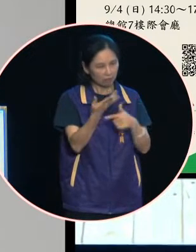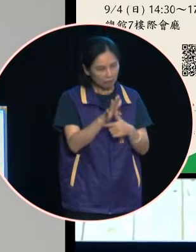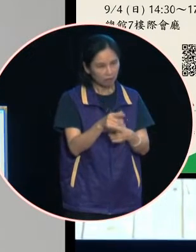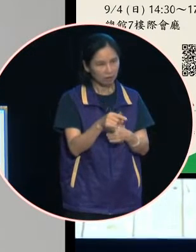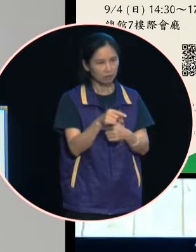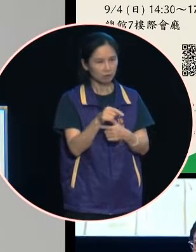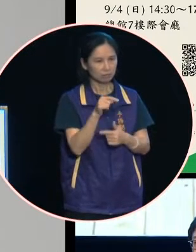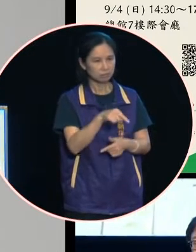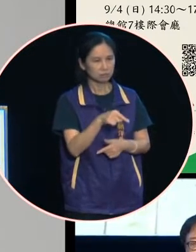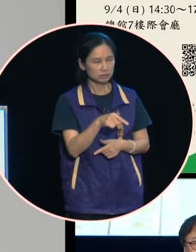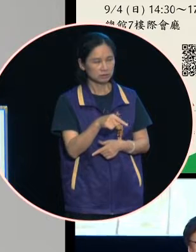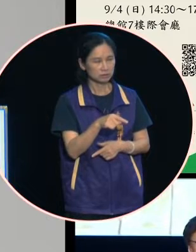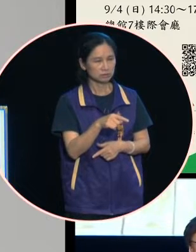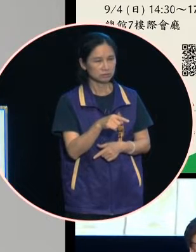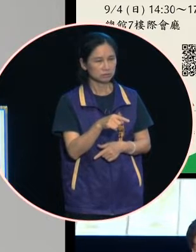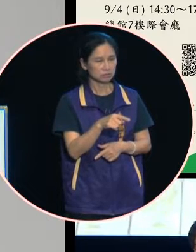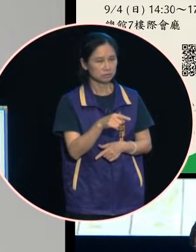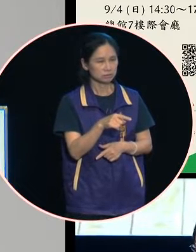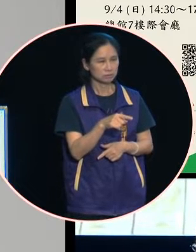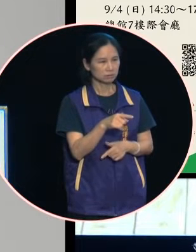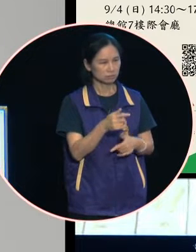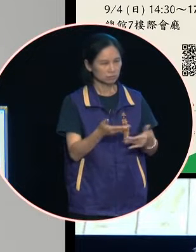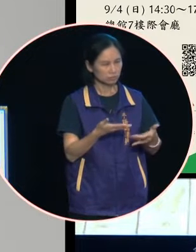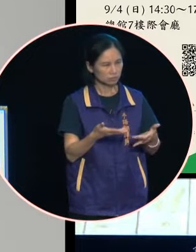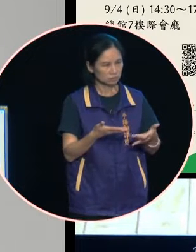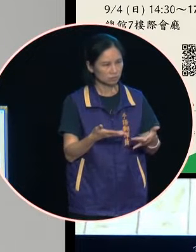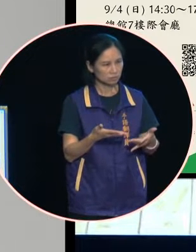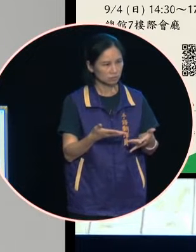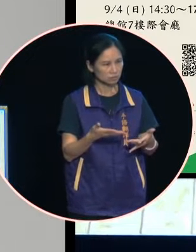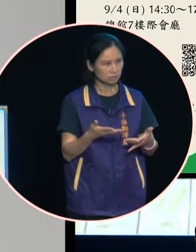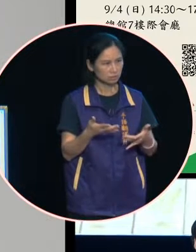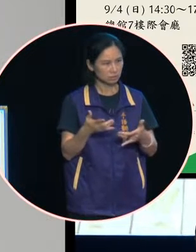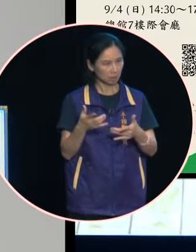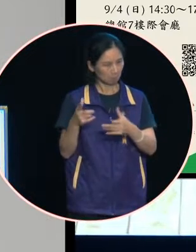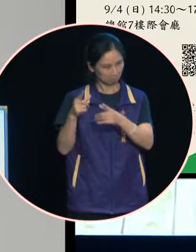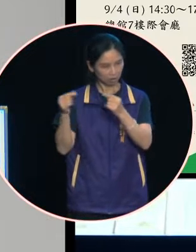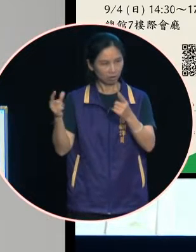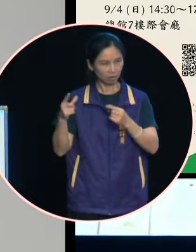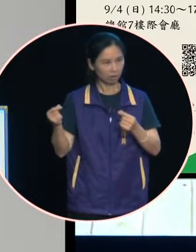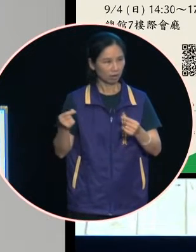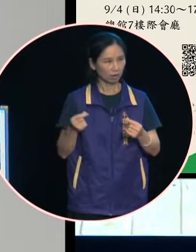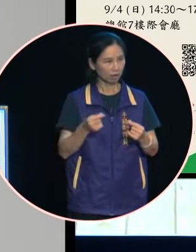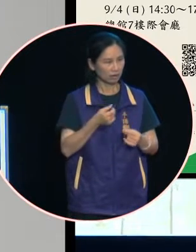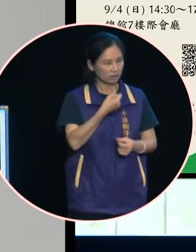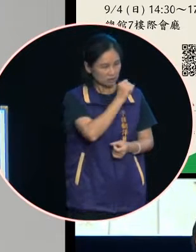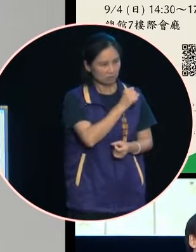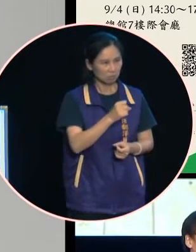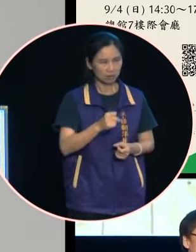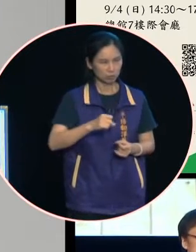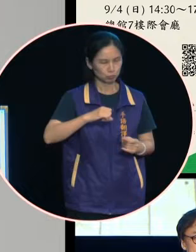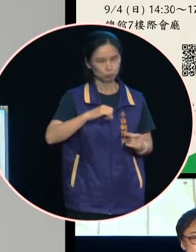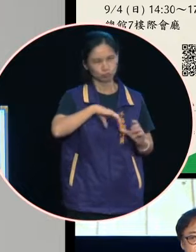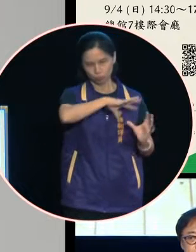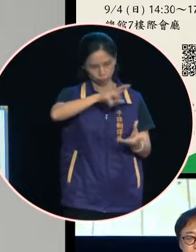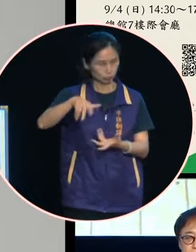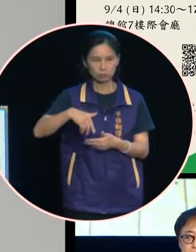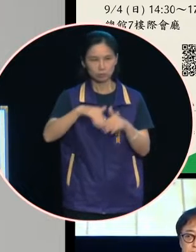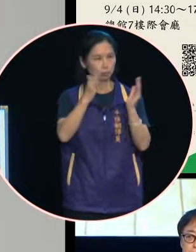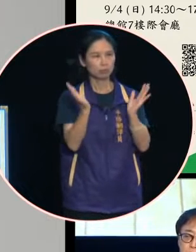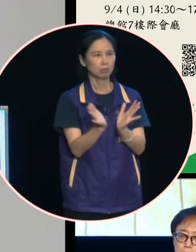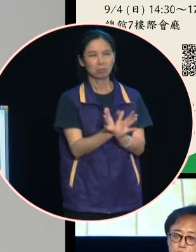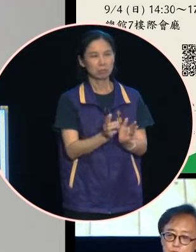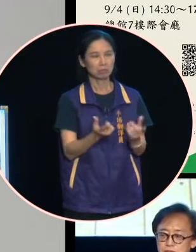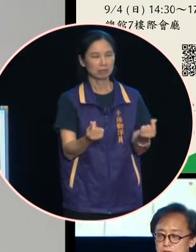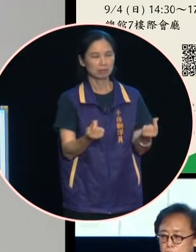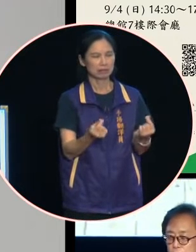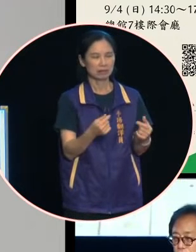的过世是不光是日本人，也是台湾人，也是全世界都很难过。